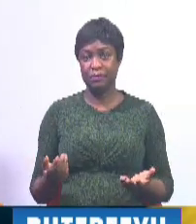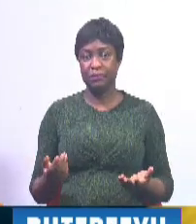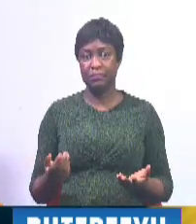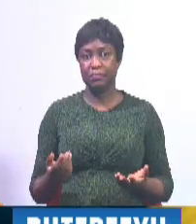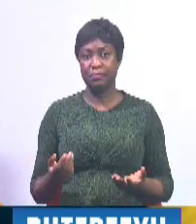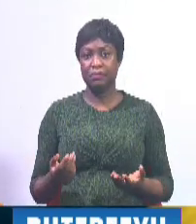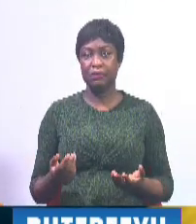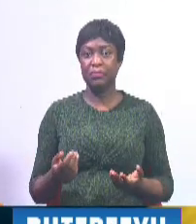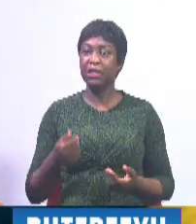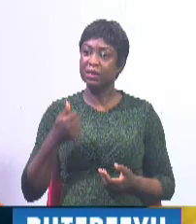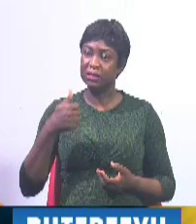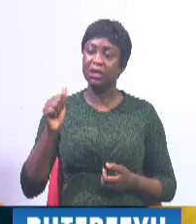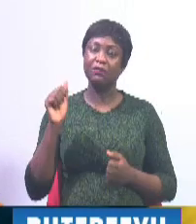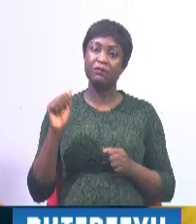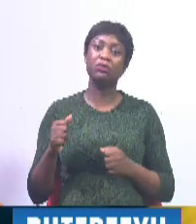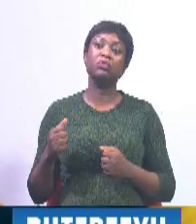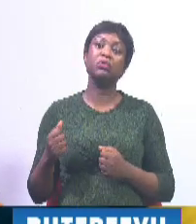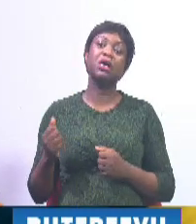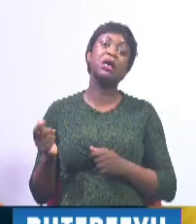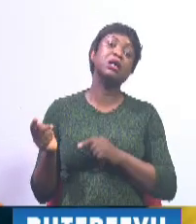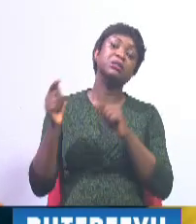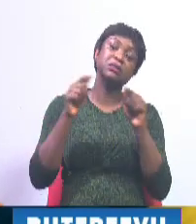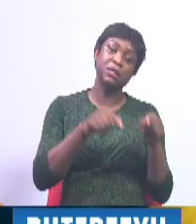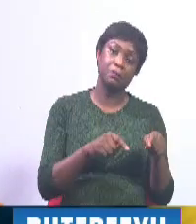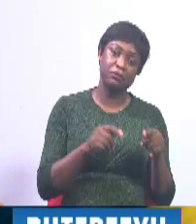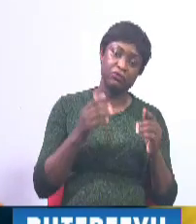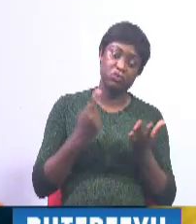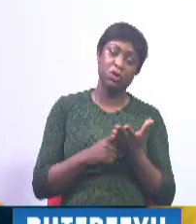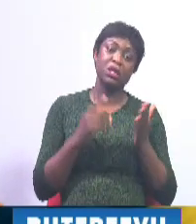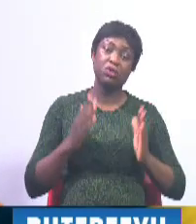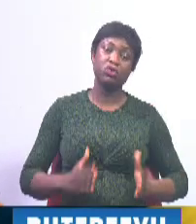Uganda Human Rights Commission. Tuyina ennamba z'essimu,